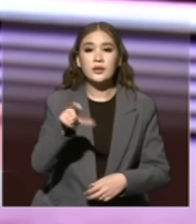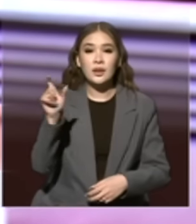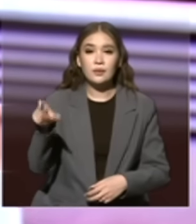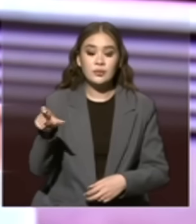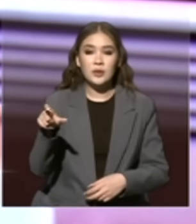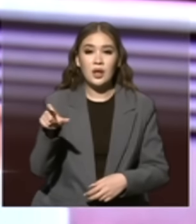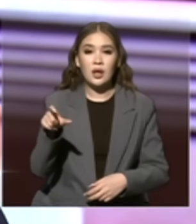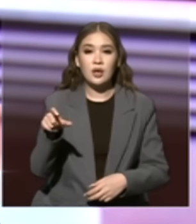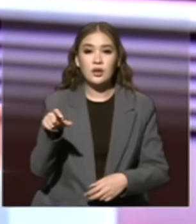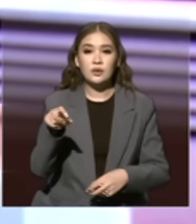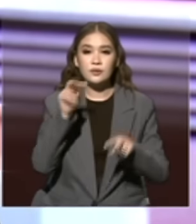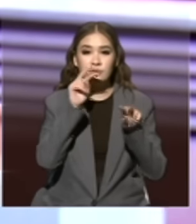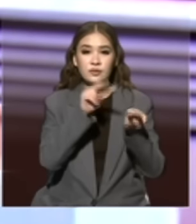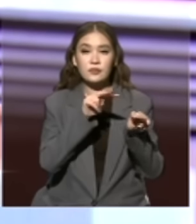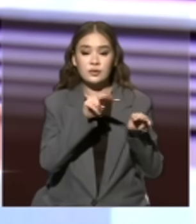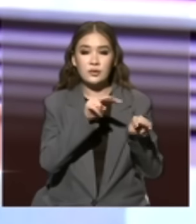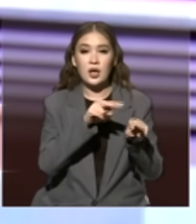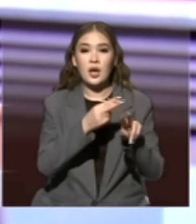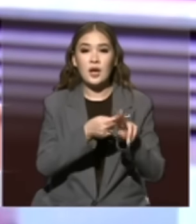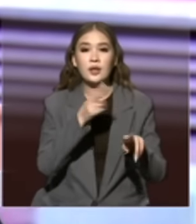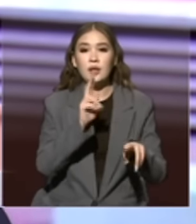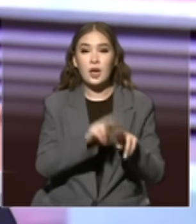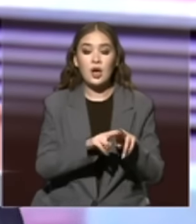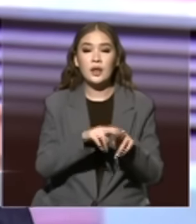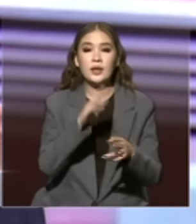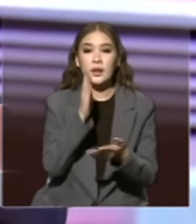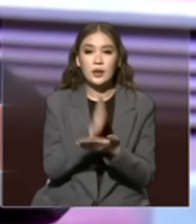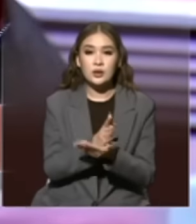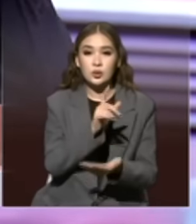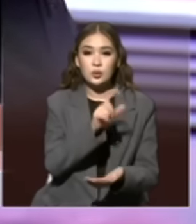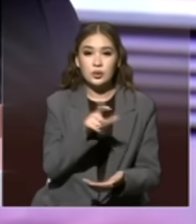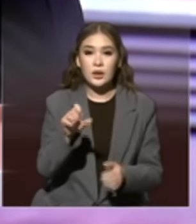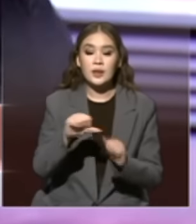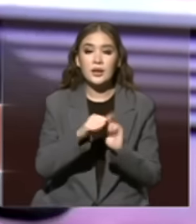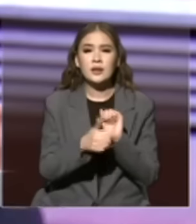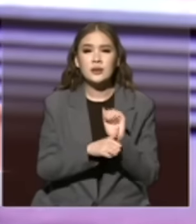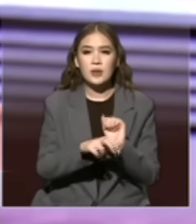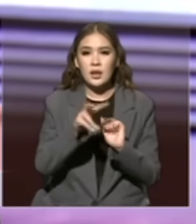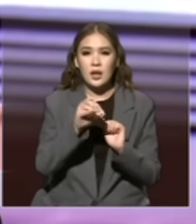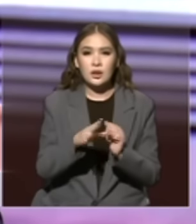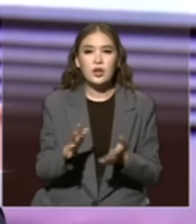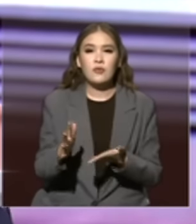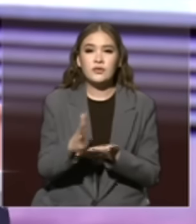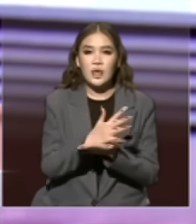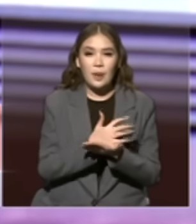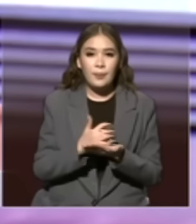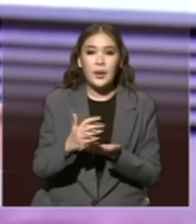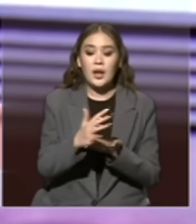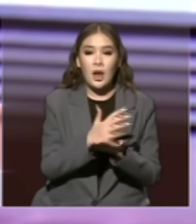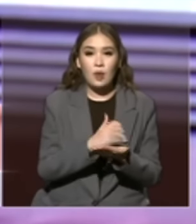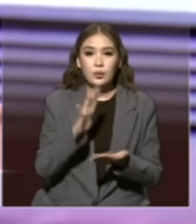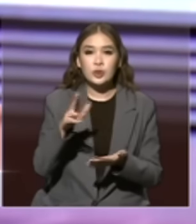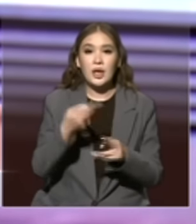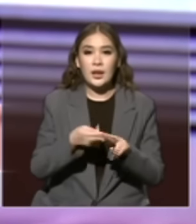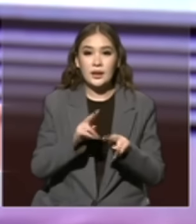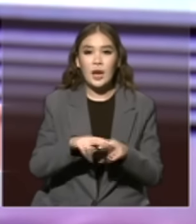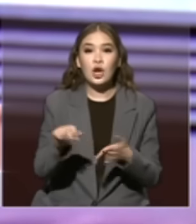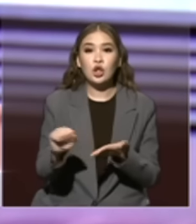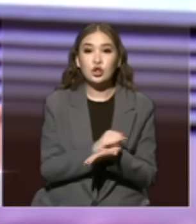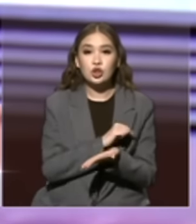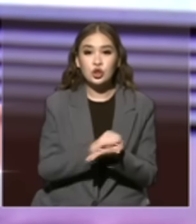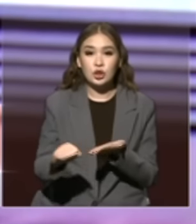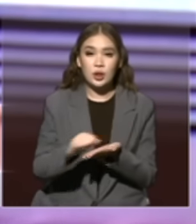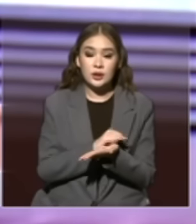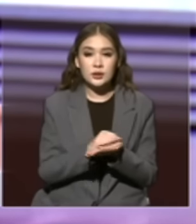мынау түзету мекемесінде жүйе бар. Сол 16 жылға дейін жиналады. Сол құжат,